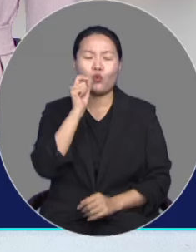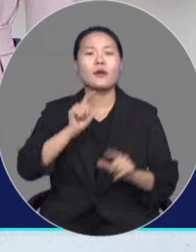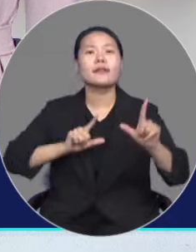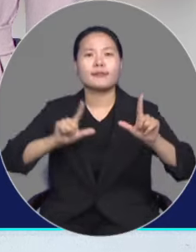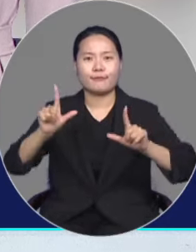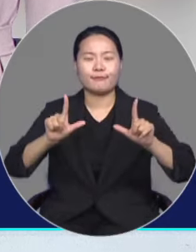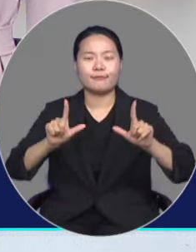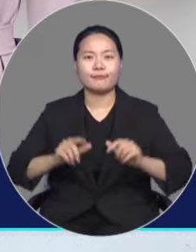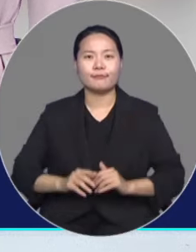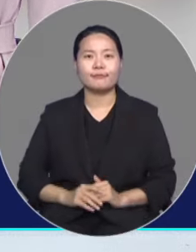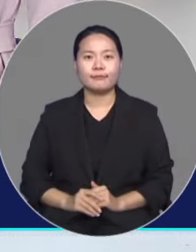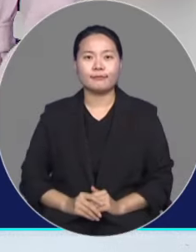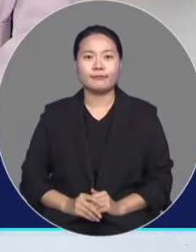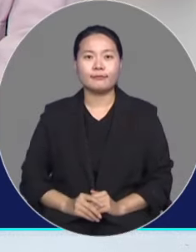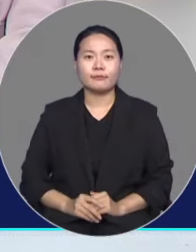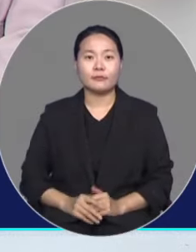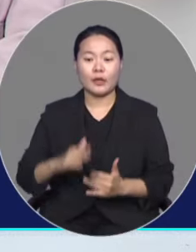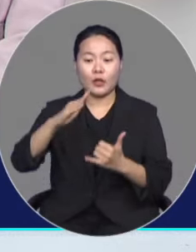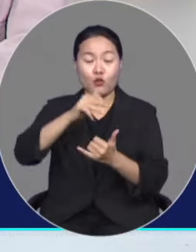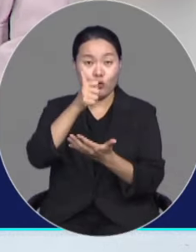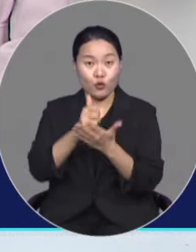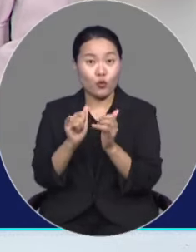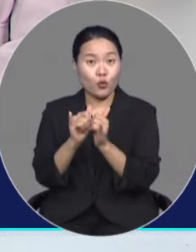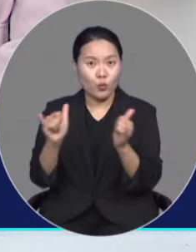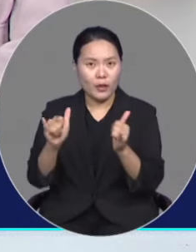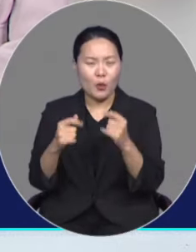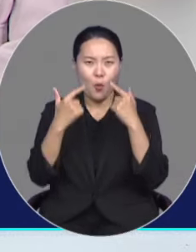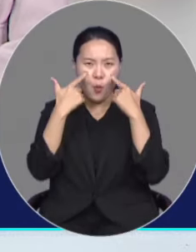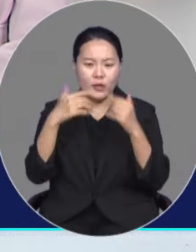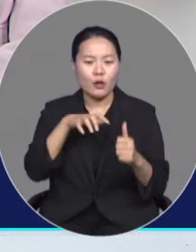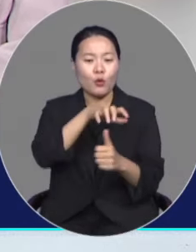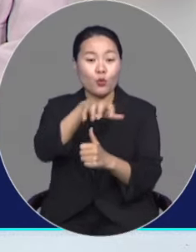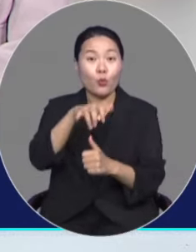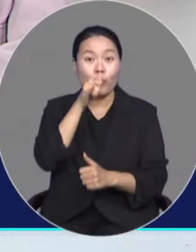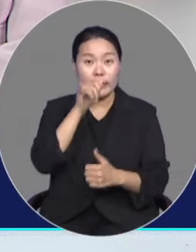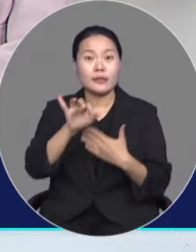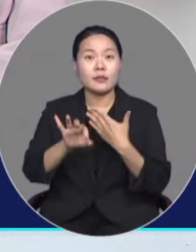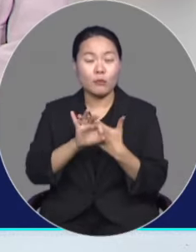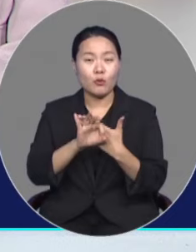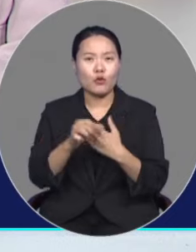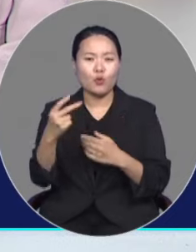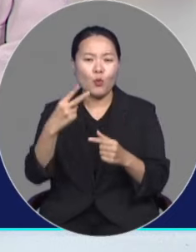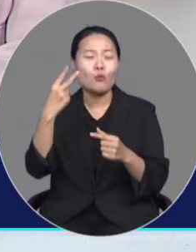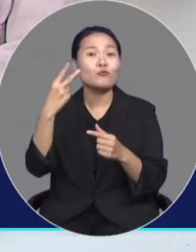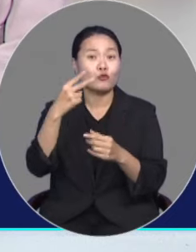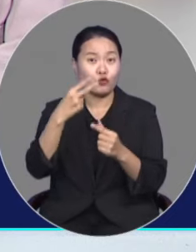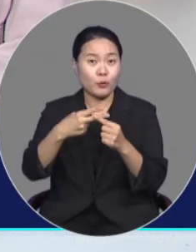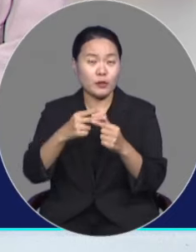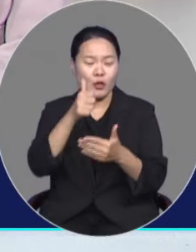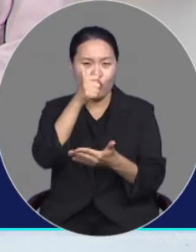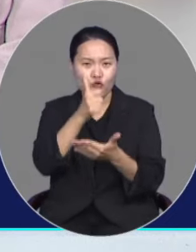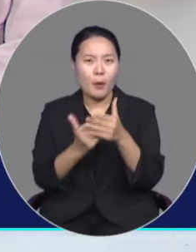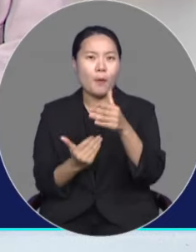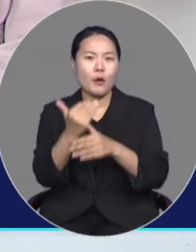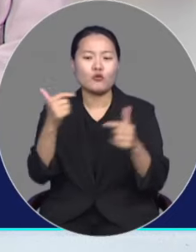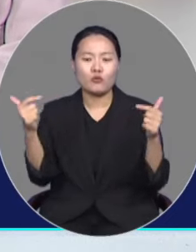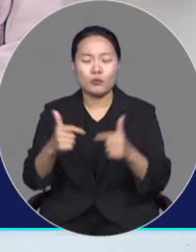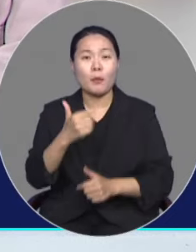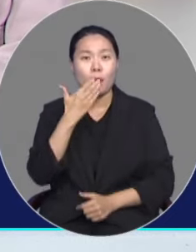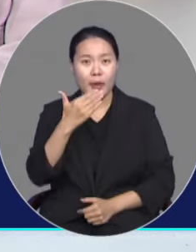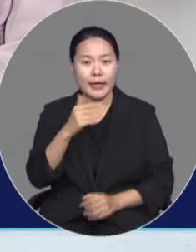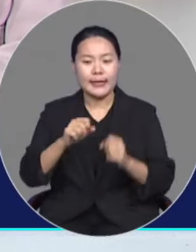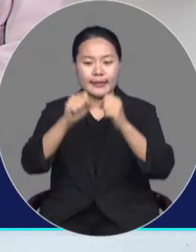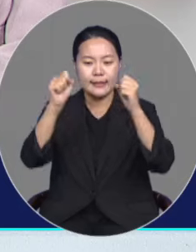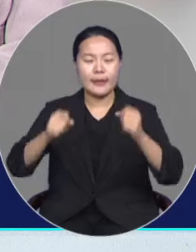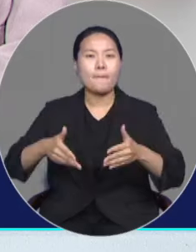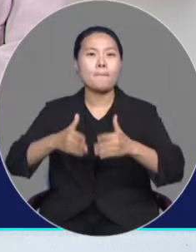턱없이 부족한 실정입니다. 소년범의 경우 제대로 된 돌봄이 이뤄진다면 재범 가능성이 줄어든다는 점에서